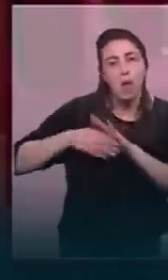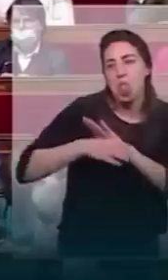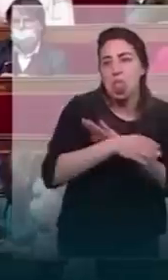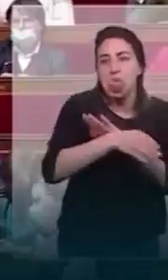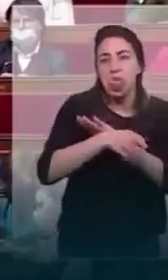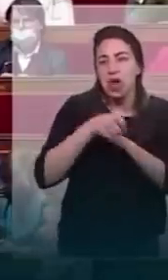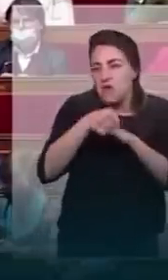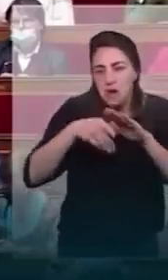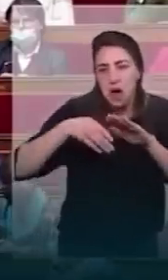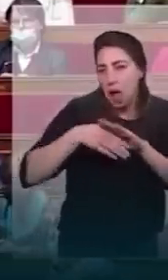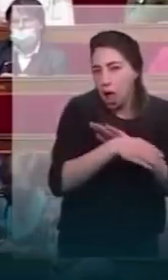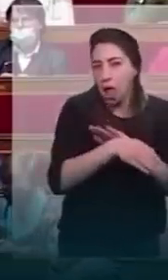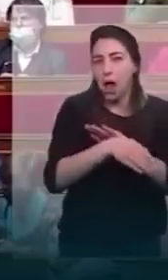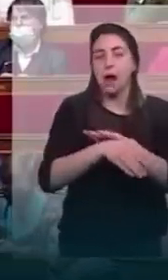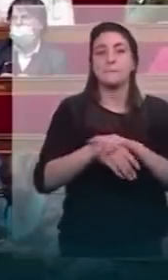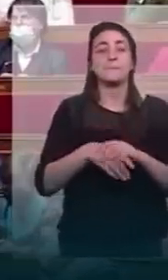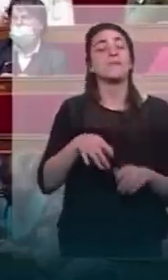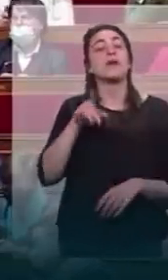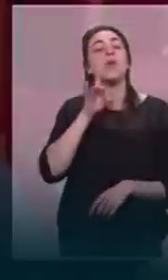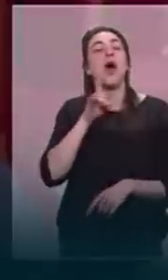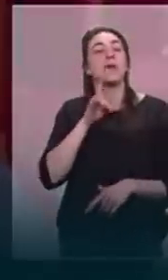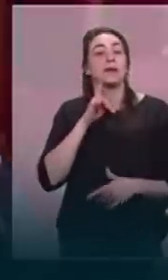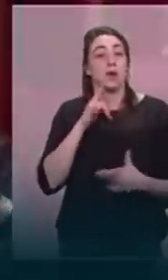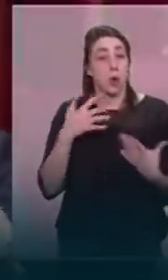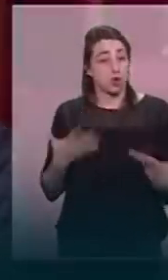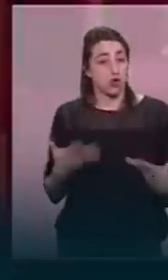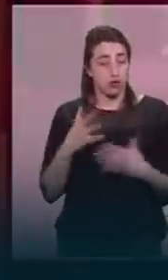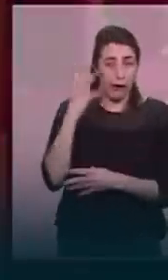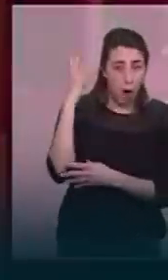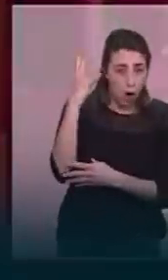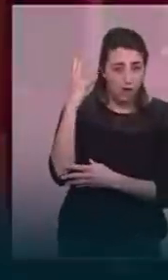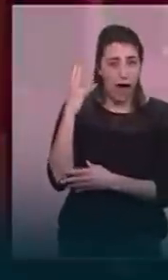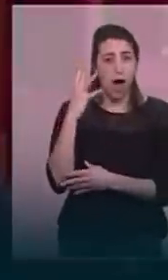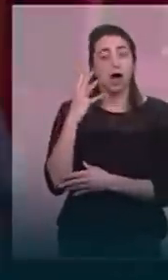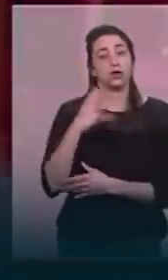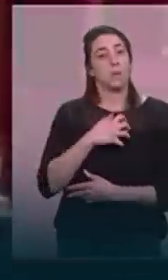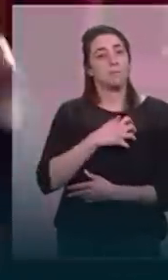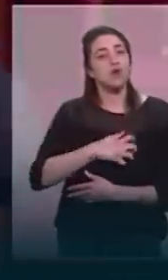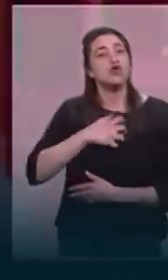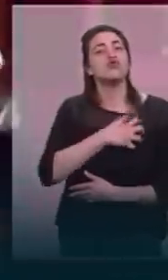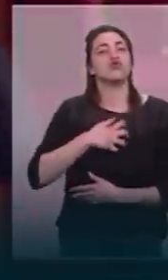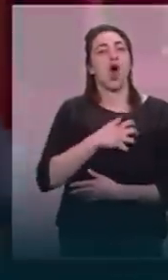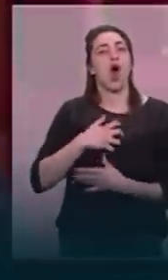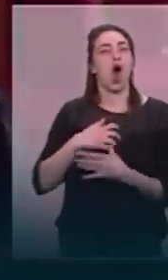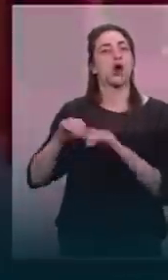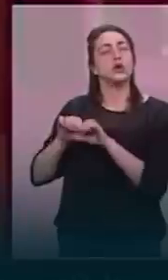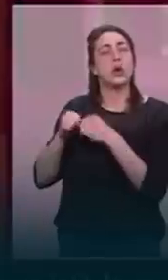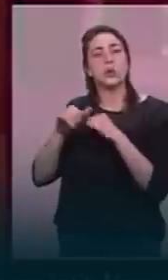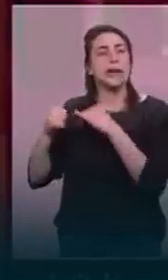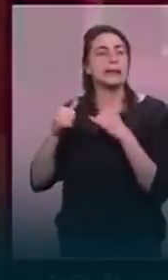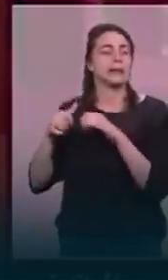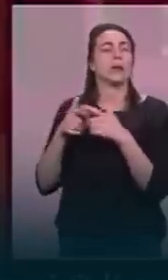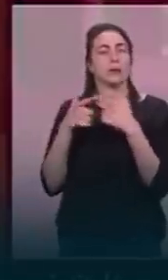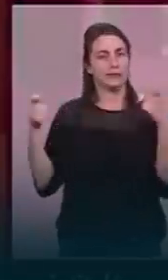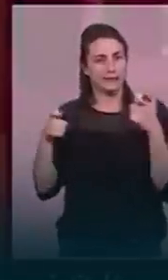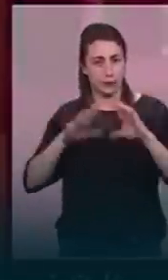de soutien aujourd'hui de la conférence des procureurs, la conférence des procureurs généraux, la Cour de cassation, le Conseil supérieur de la magistrature, etc.,